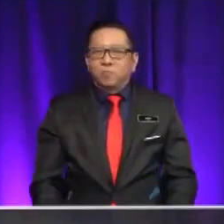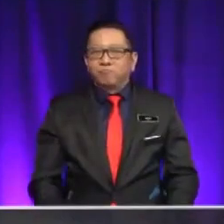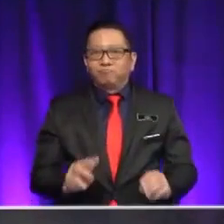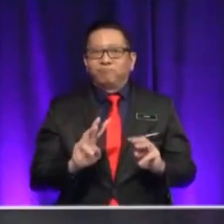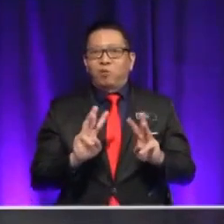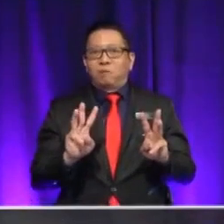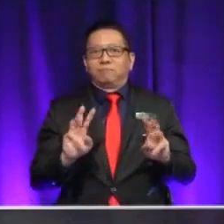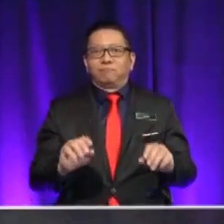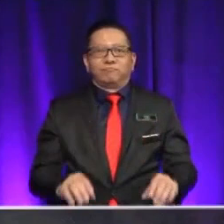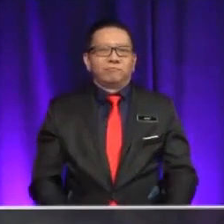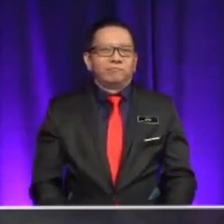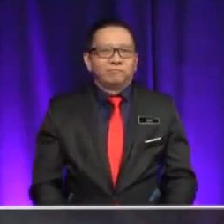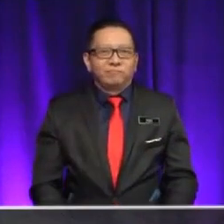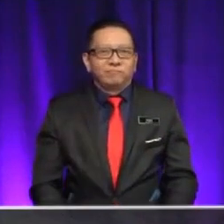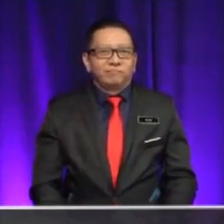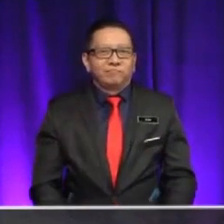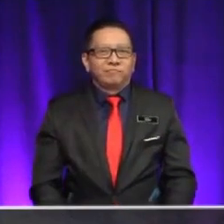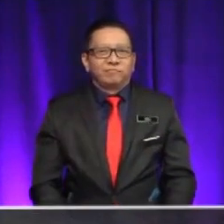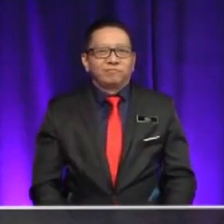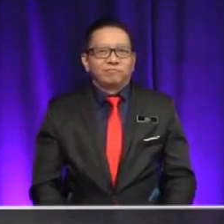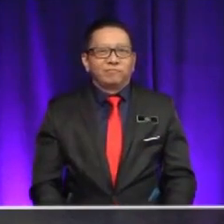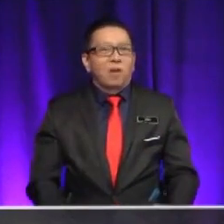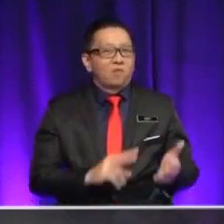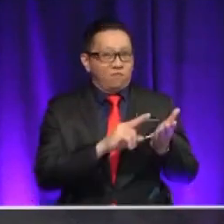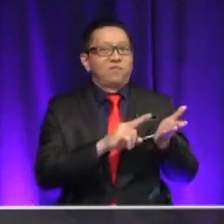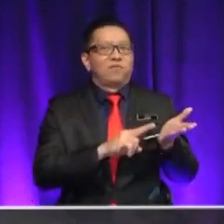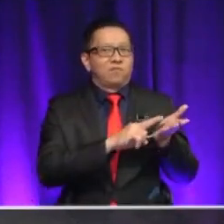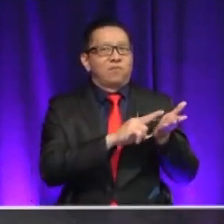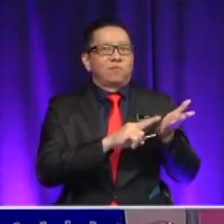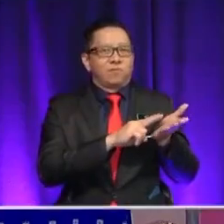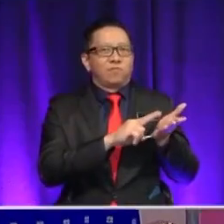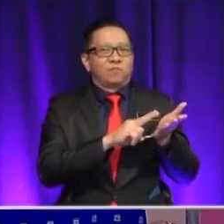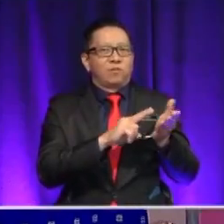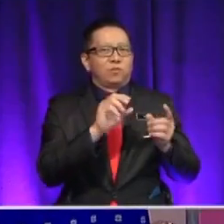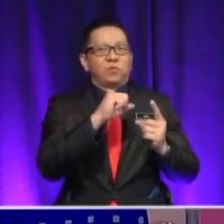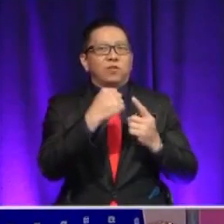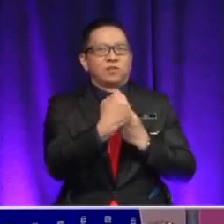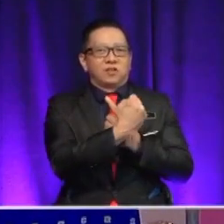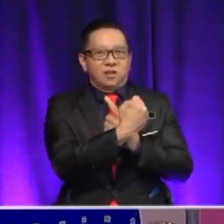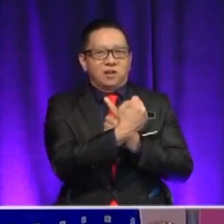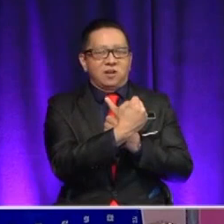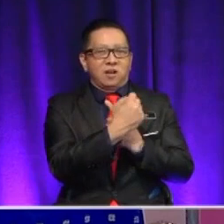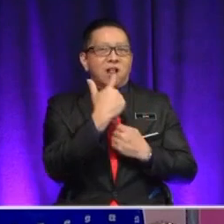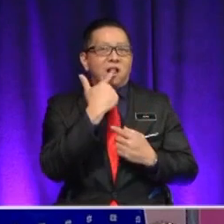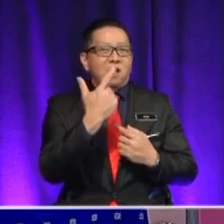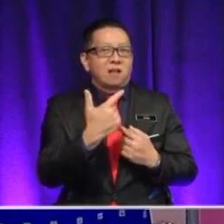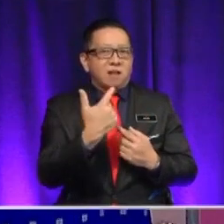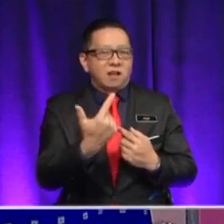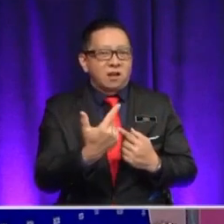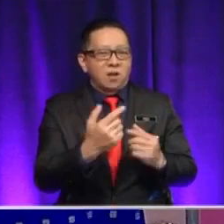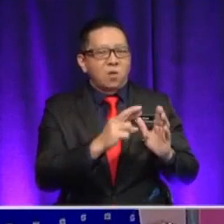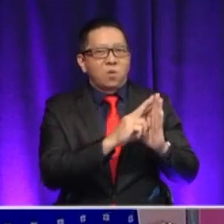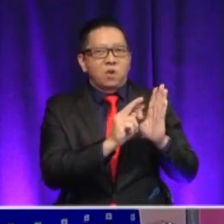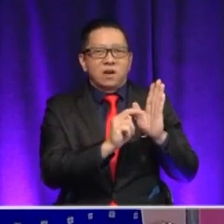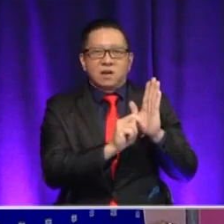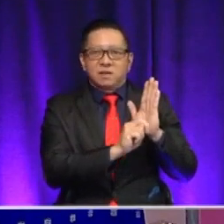Wow, itu dia cikgu. Okey, itulah okey video. Okey, suasana di mana lafaz rukun negara yang